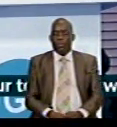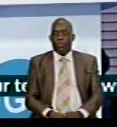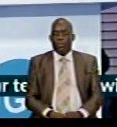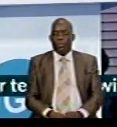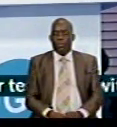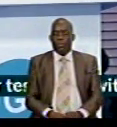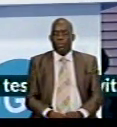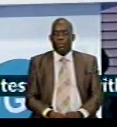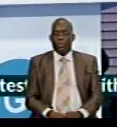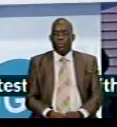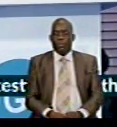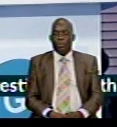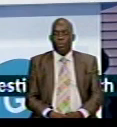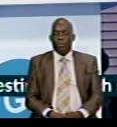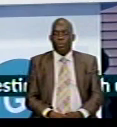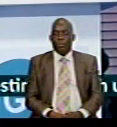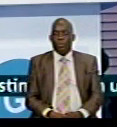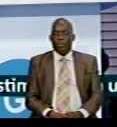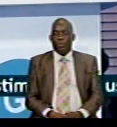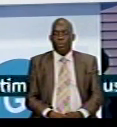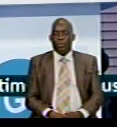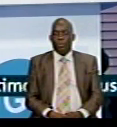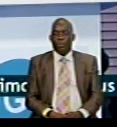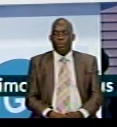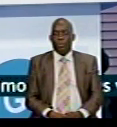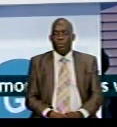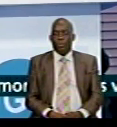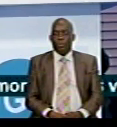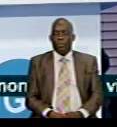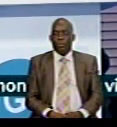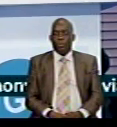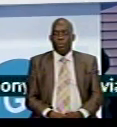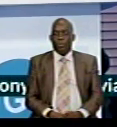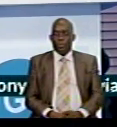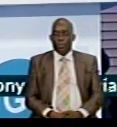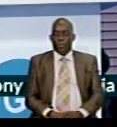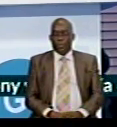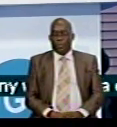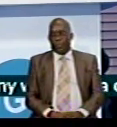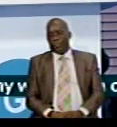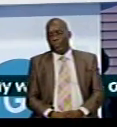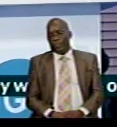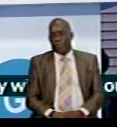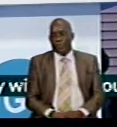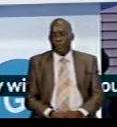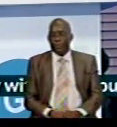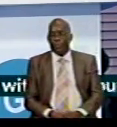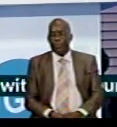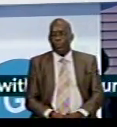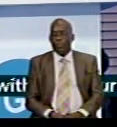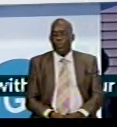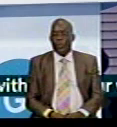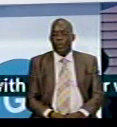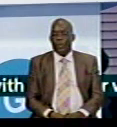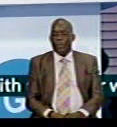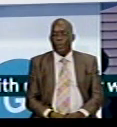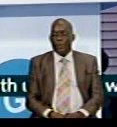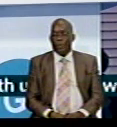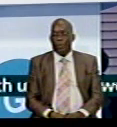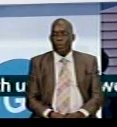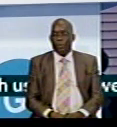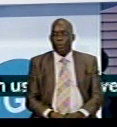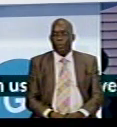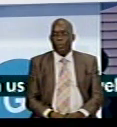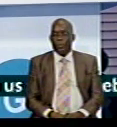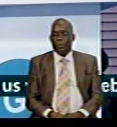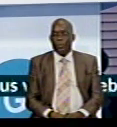faire usage de sa main gauche et son pied gauche. Et il ne pouvait pas faire de mouvements ou marcher sans des béquilles. Mais après la prière de ce